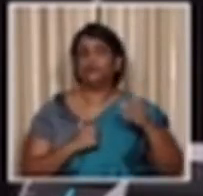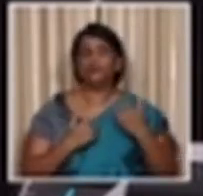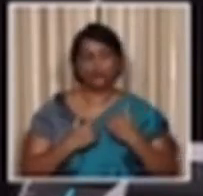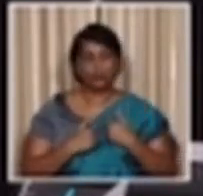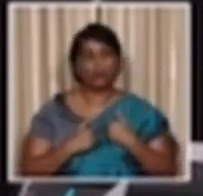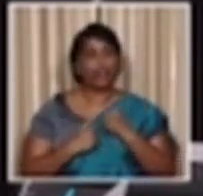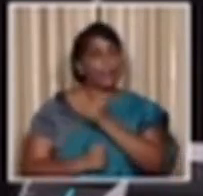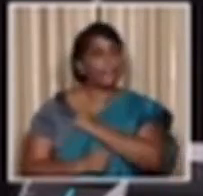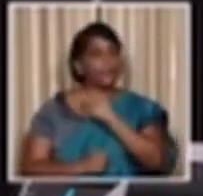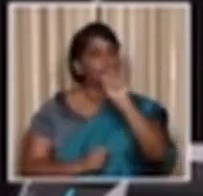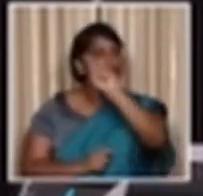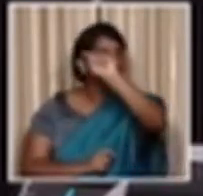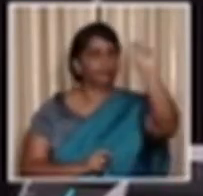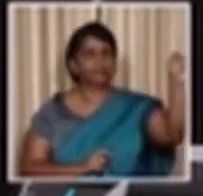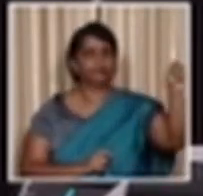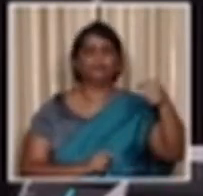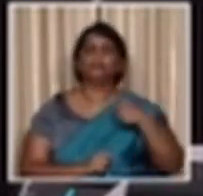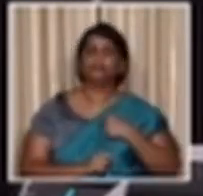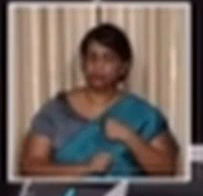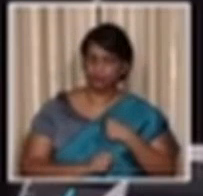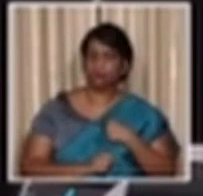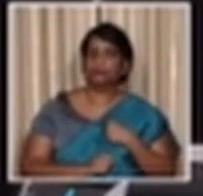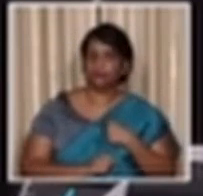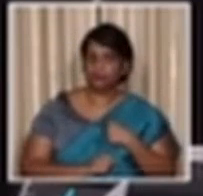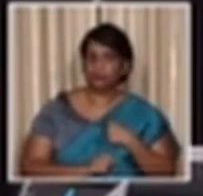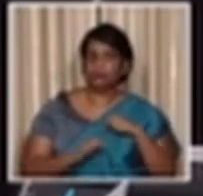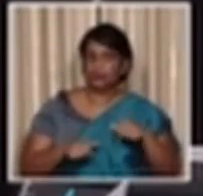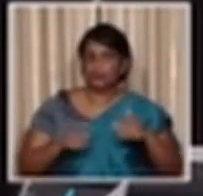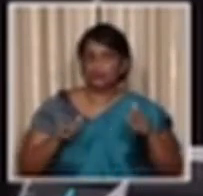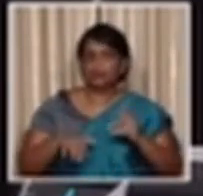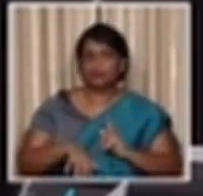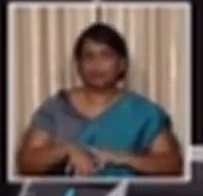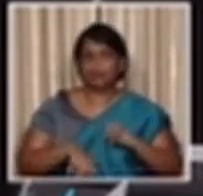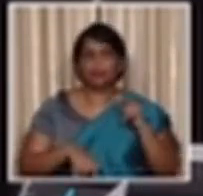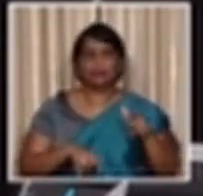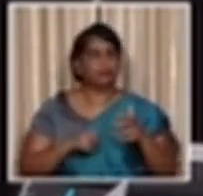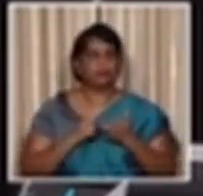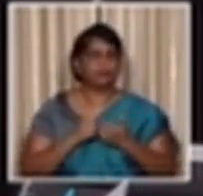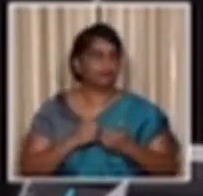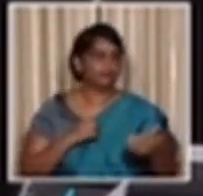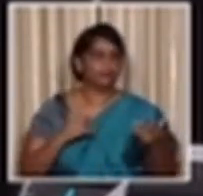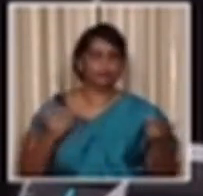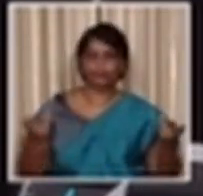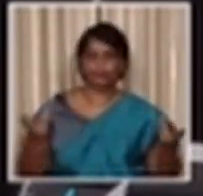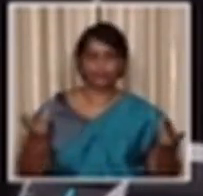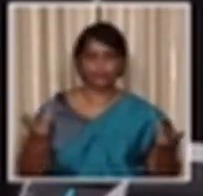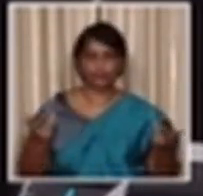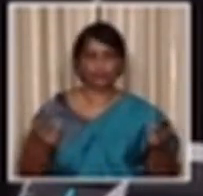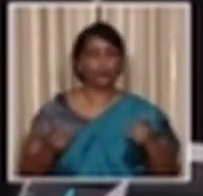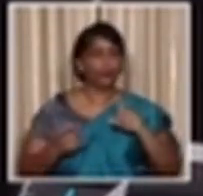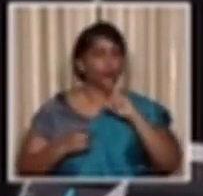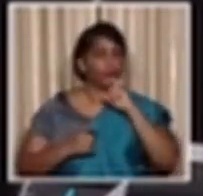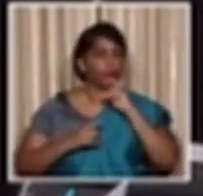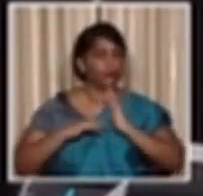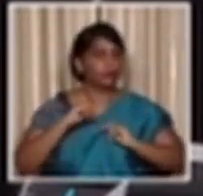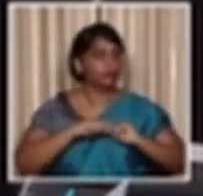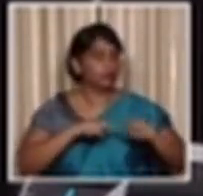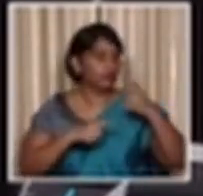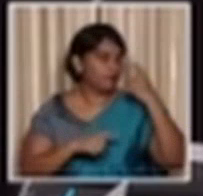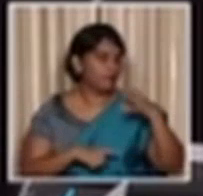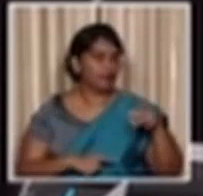ගොත් තානාපති කාර්යාල හරහාම මේ යෝජනාව යවන්න කියලා. නමුත් අවාසනාවට දැන් මේකක්වත් මේ අධිකරණ ක්‍රියාමාර්ගය